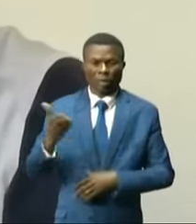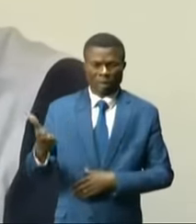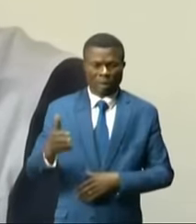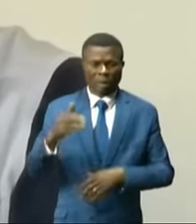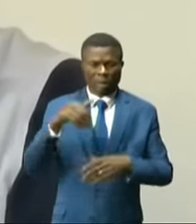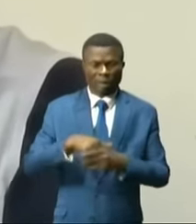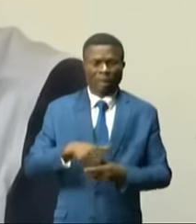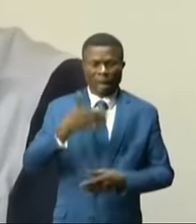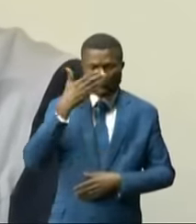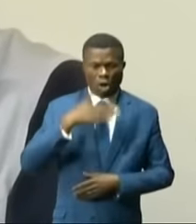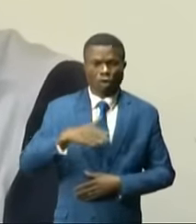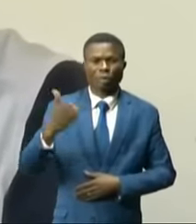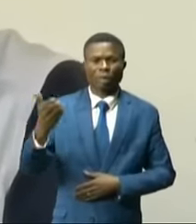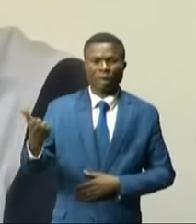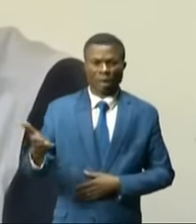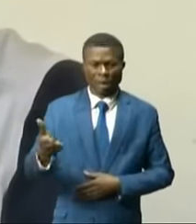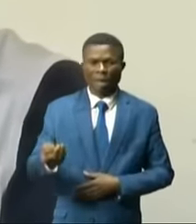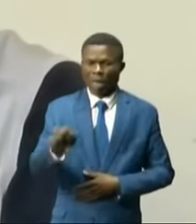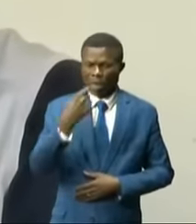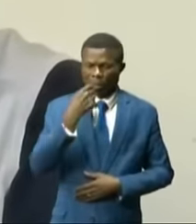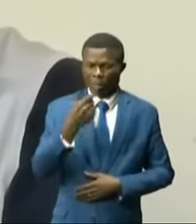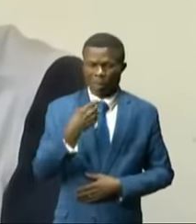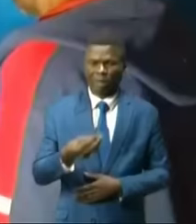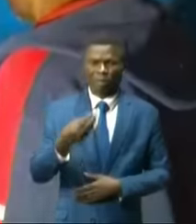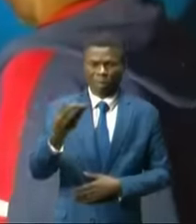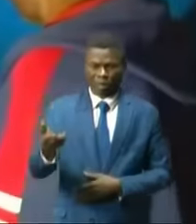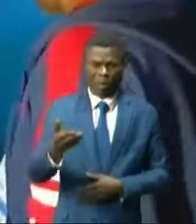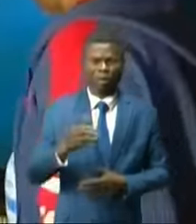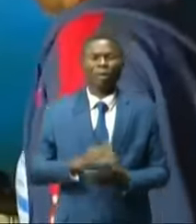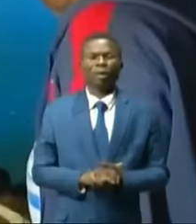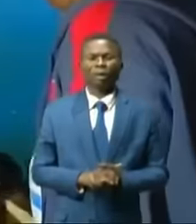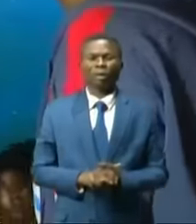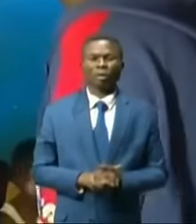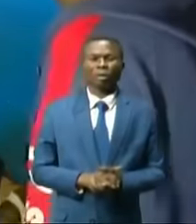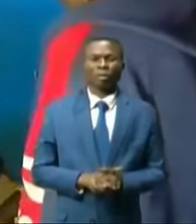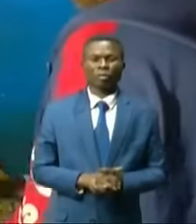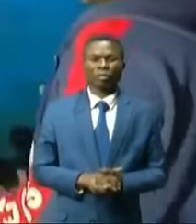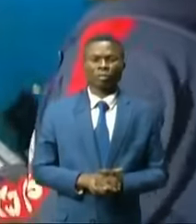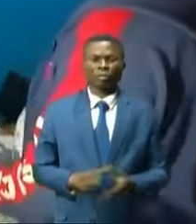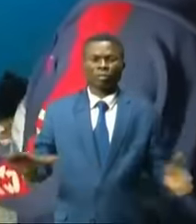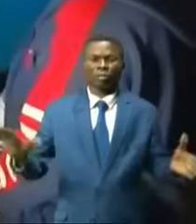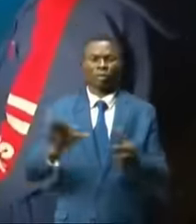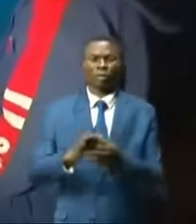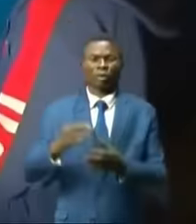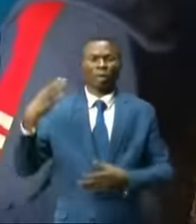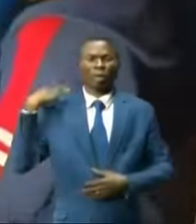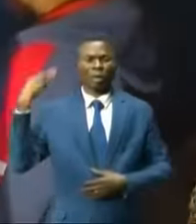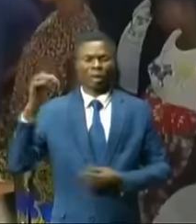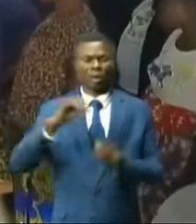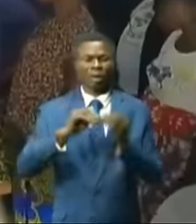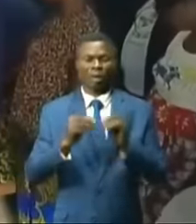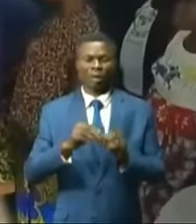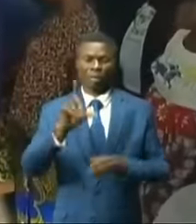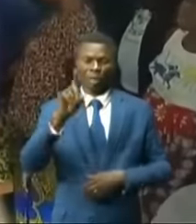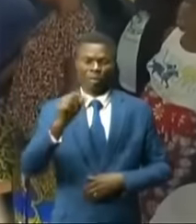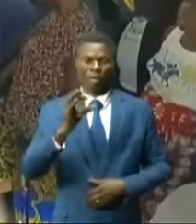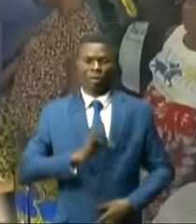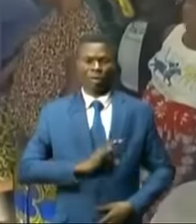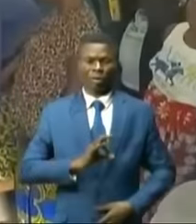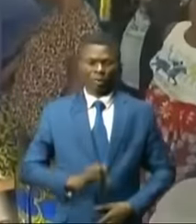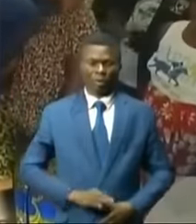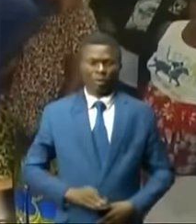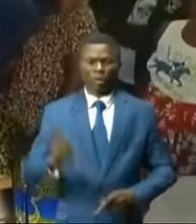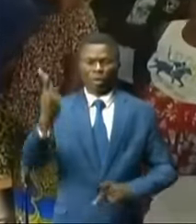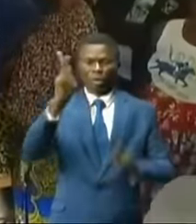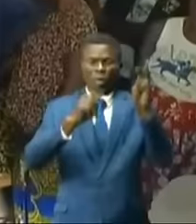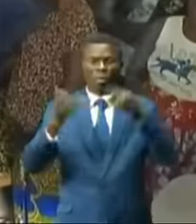blessés qui ont été soignés tout en étant internés. La communion entre le candidat numéro 20, Félix Antoine Tshisekedi, et